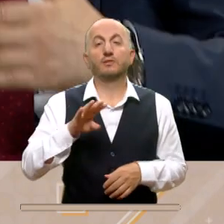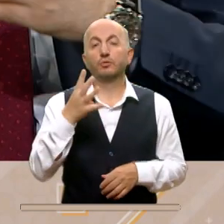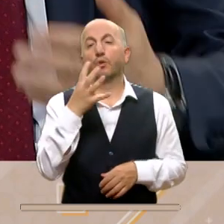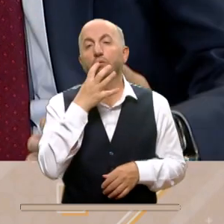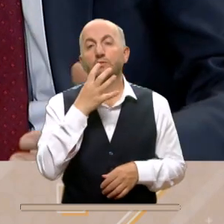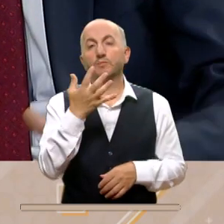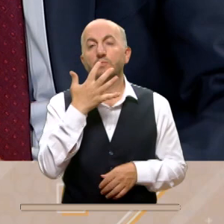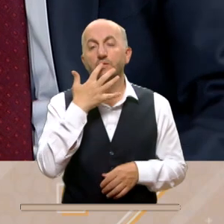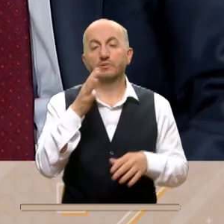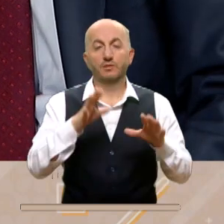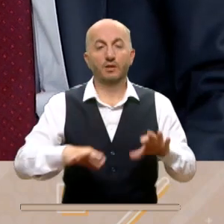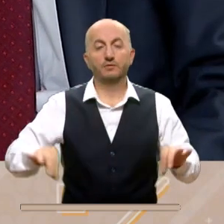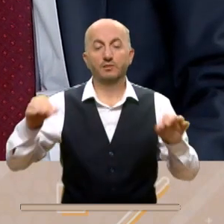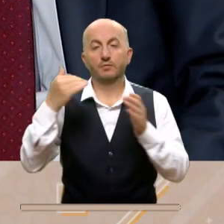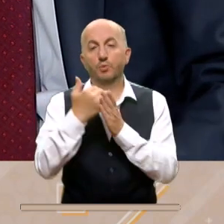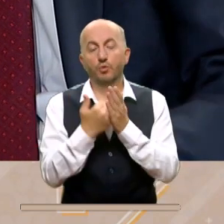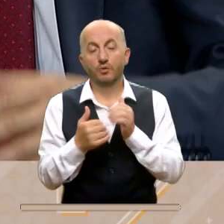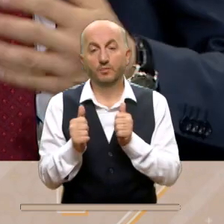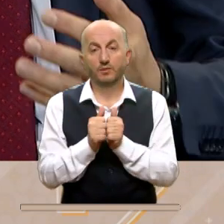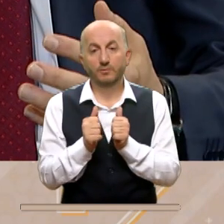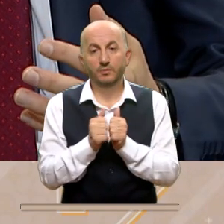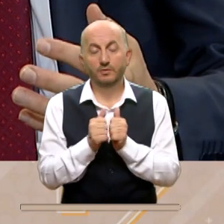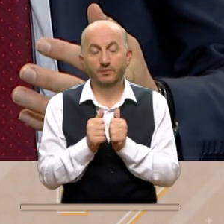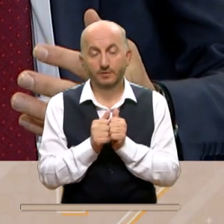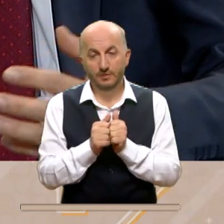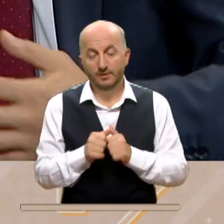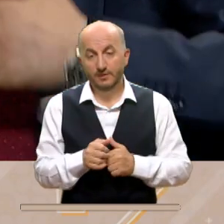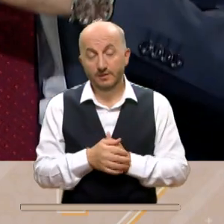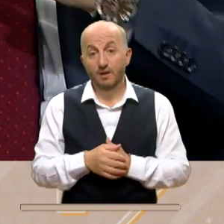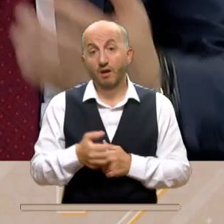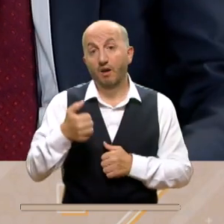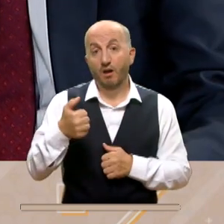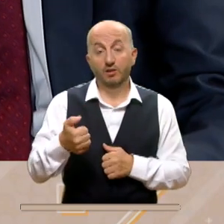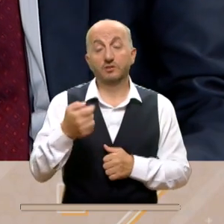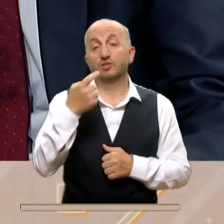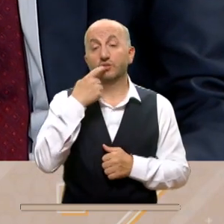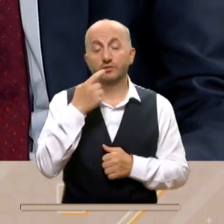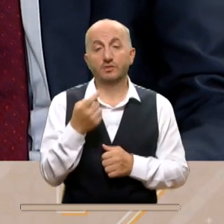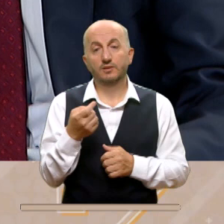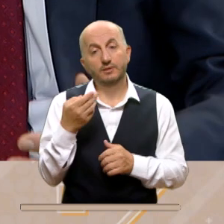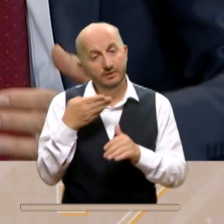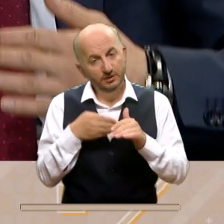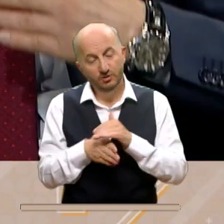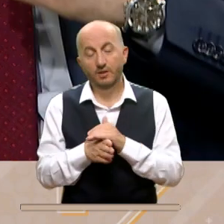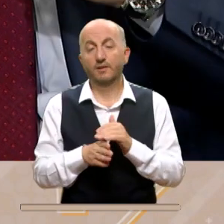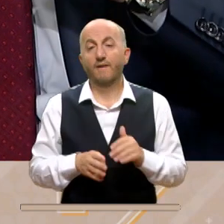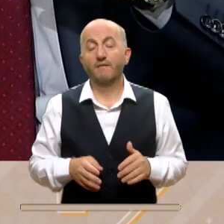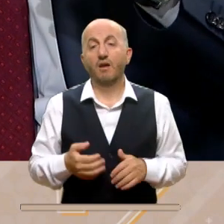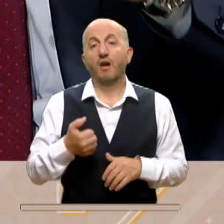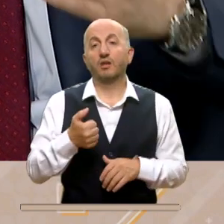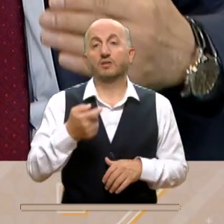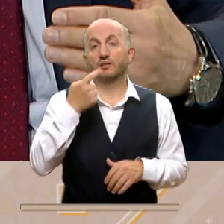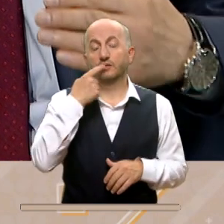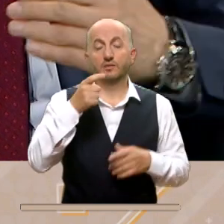dört yıl, beş yıl hazırlık programıyla birlikte bir çift Anadolu programı yapacaksanız 6. yıl girecek devreye. 6 yıl